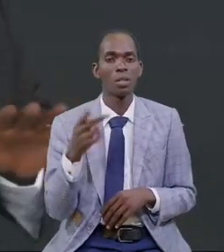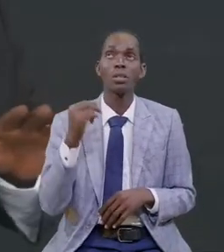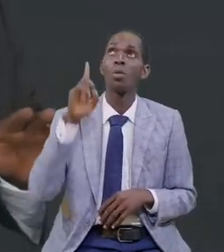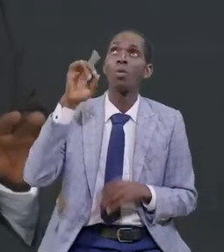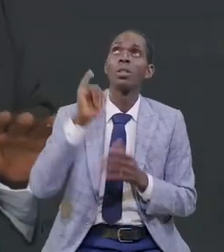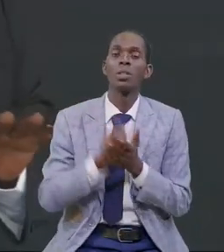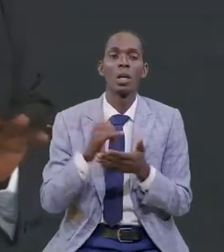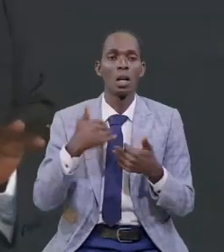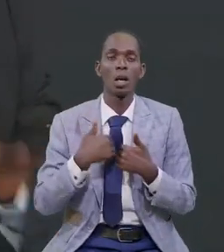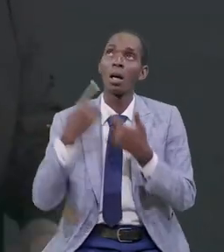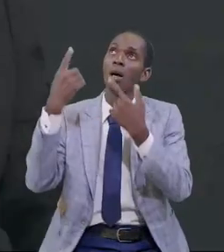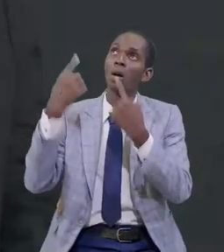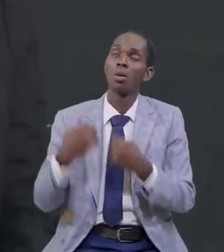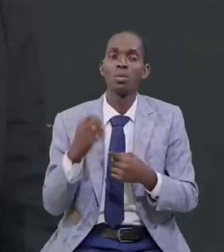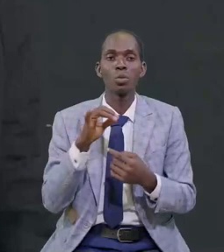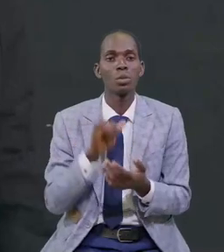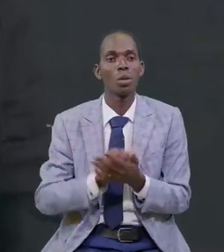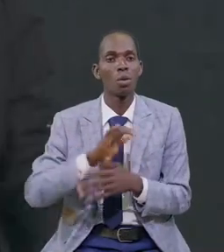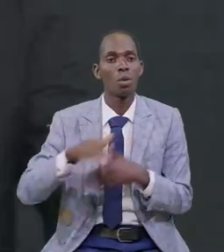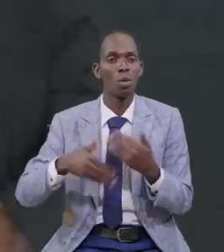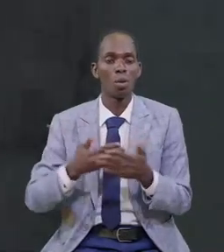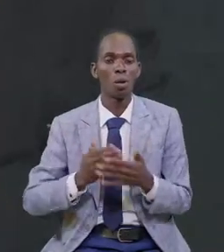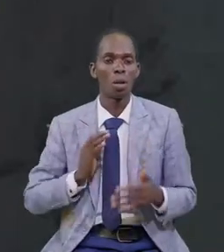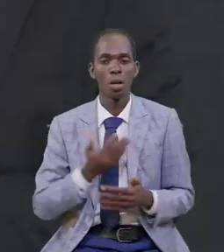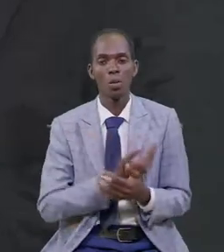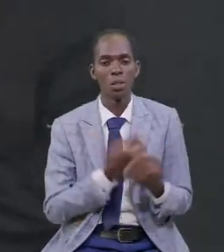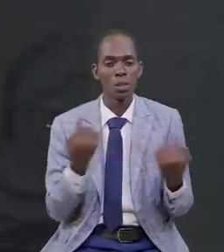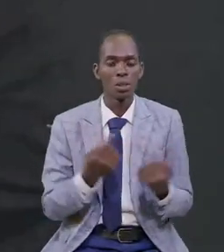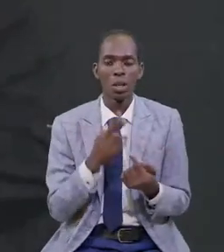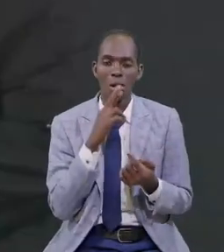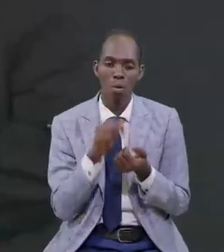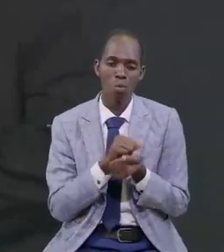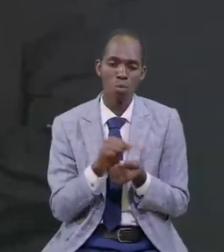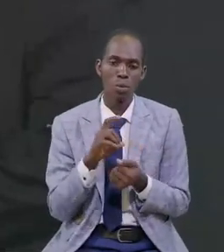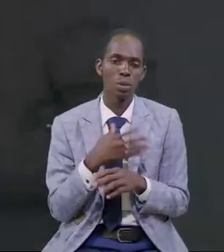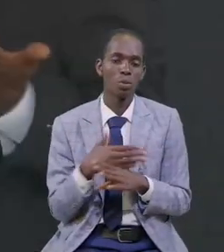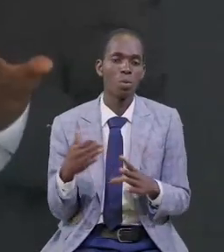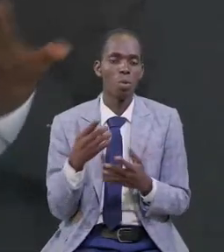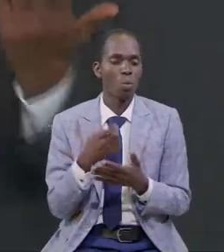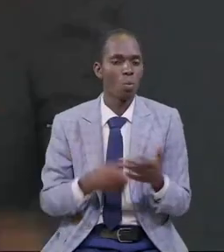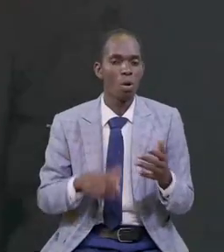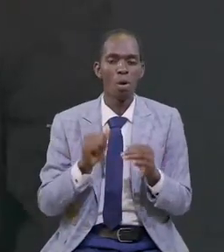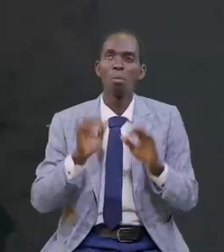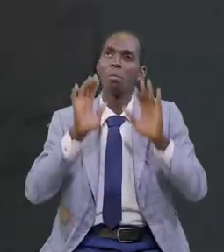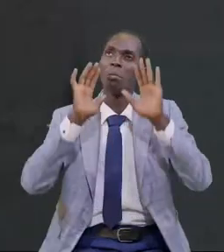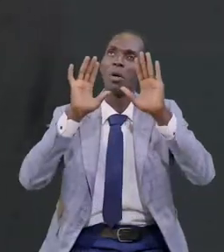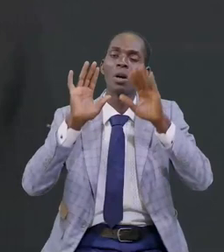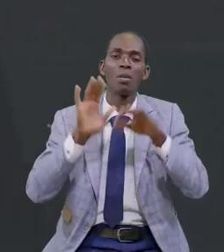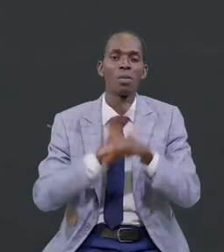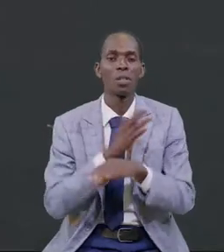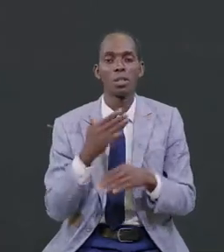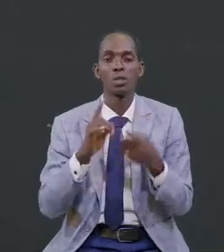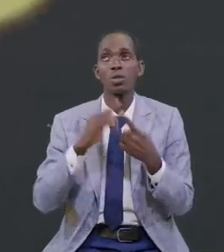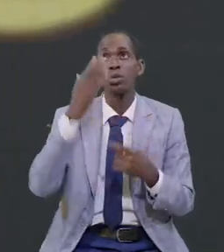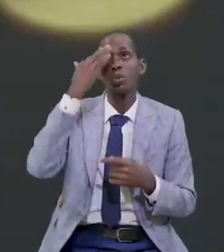afin que tous nos péchés soient effacés que c'est merveilleux de le connaître et